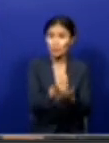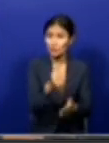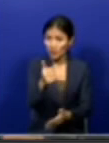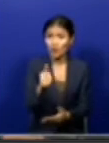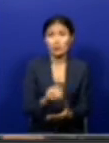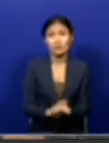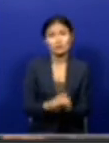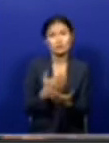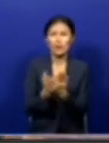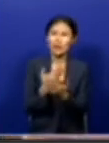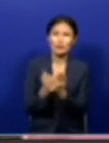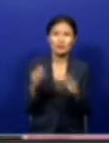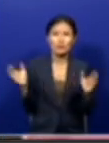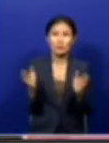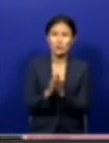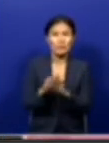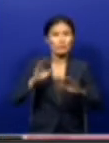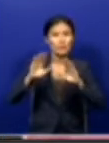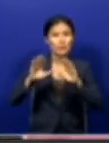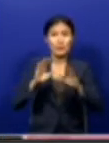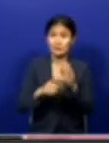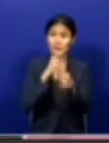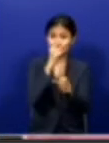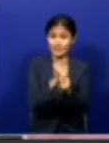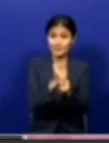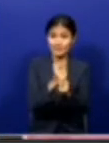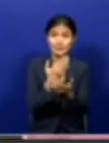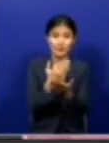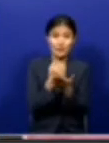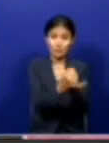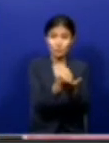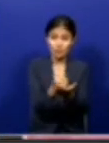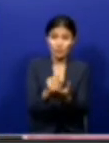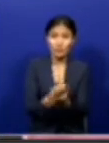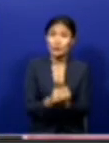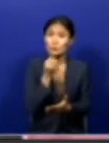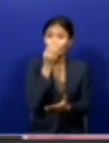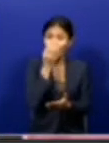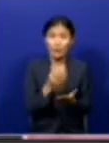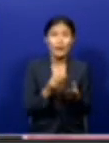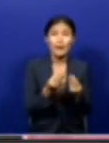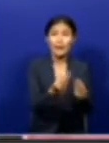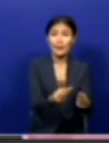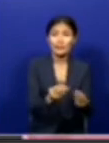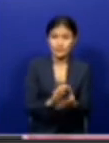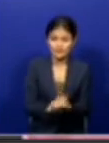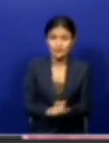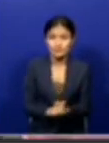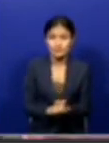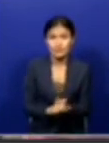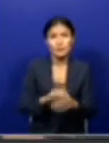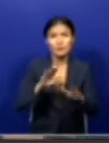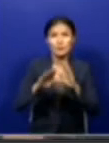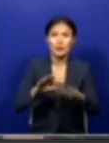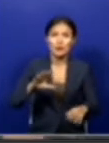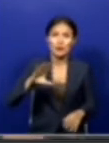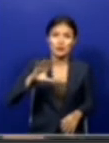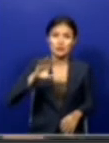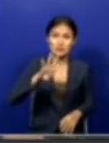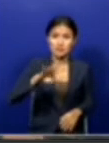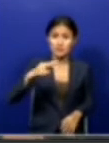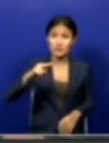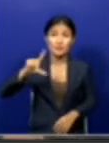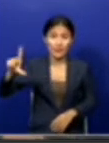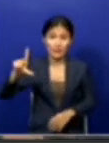แค่ประมาณถ้า1ปีนะครับโดยใช้ทำดอกเบี้ยให้เนี่ยก็ใช้เงินประมาณ600,000ละไอ้40,000ล้